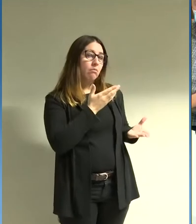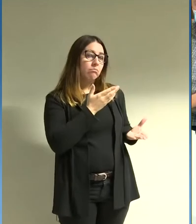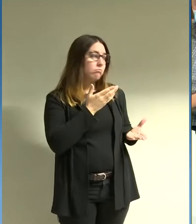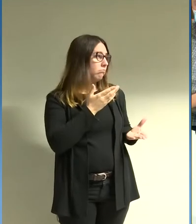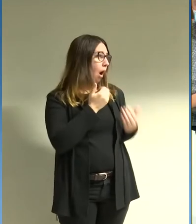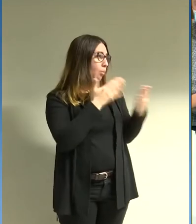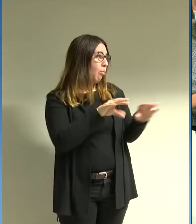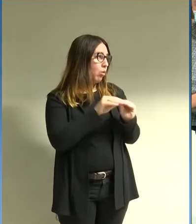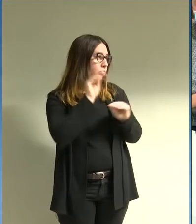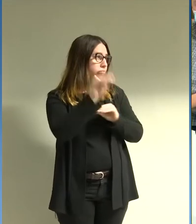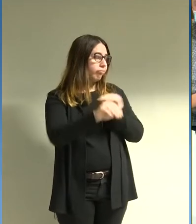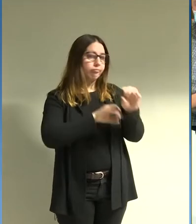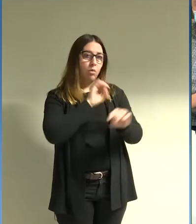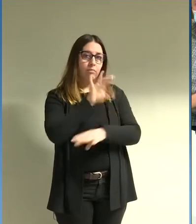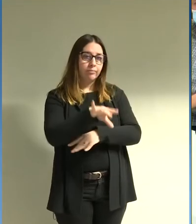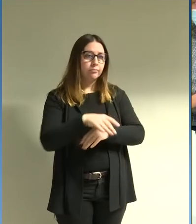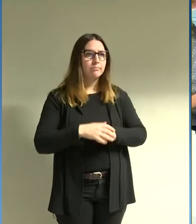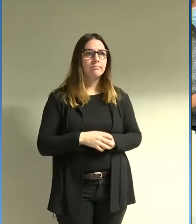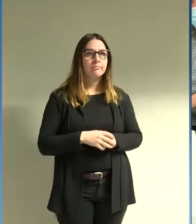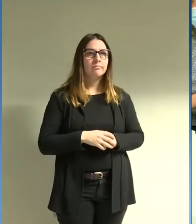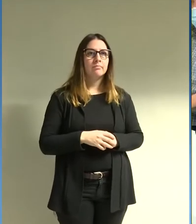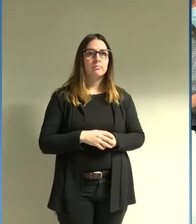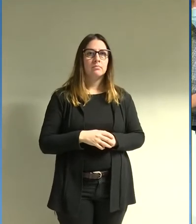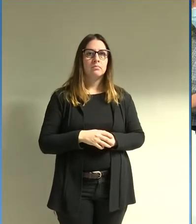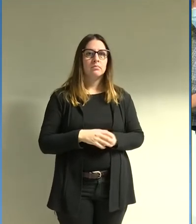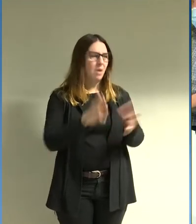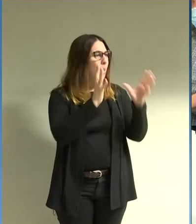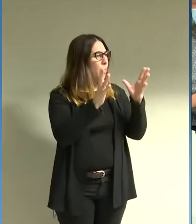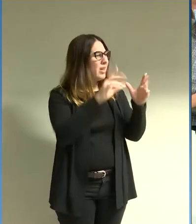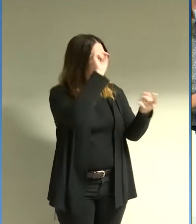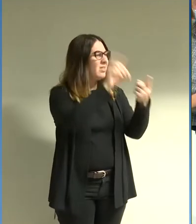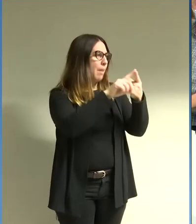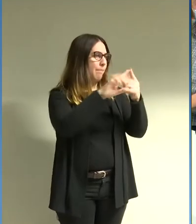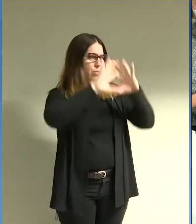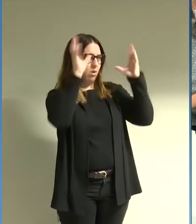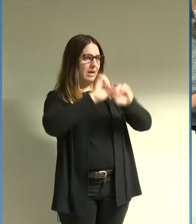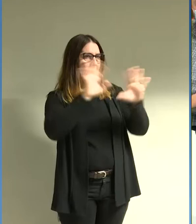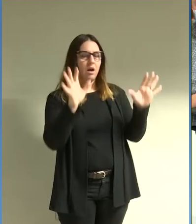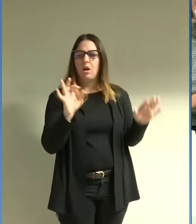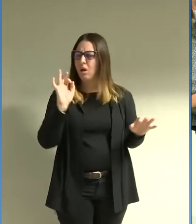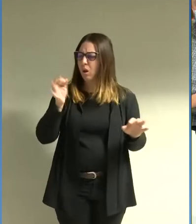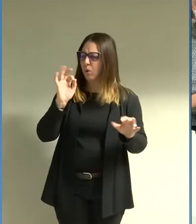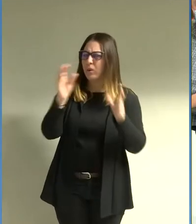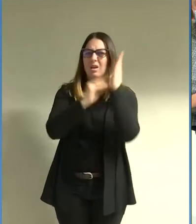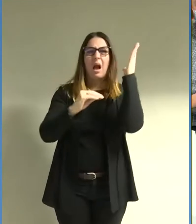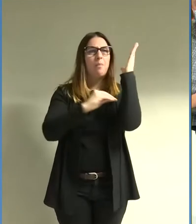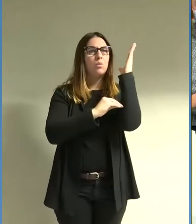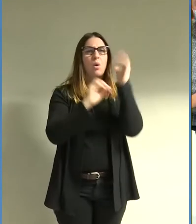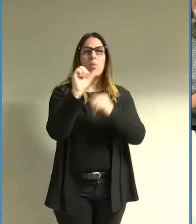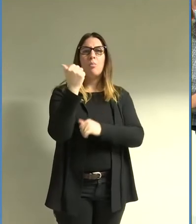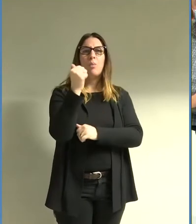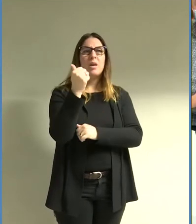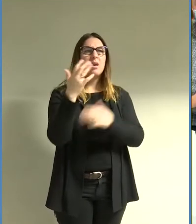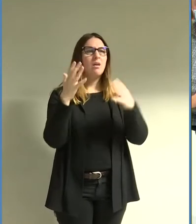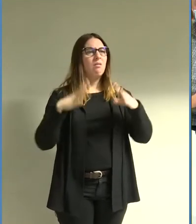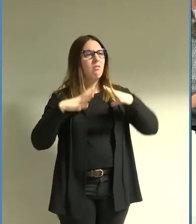contre leur audit le sujet quand même histoire que c'était c'était des à s'engager à